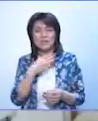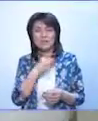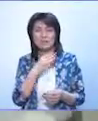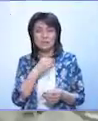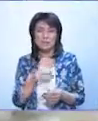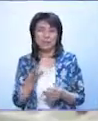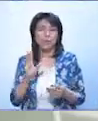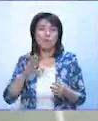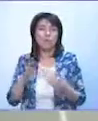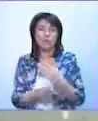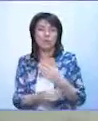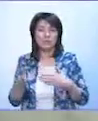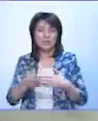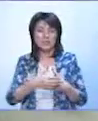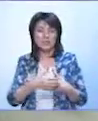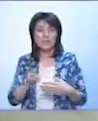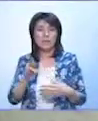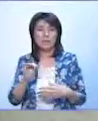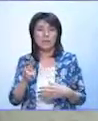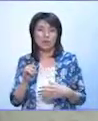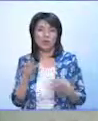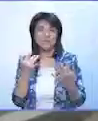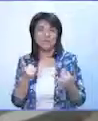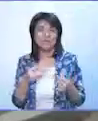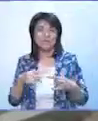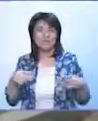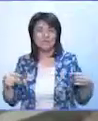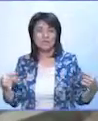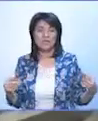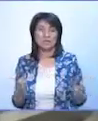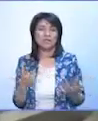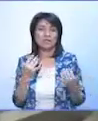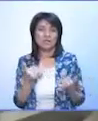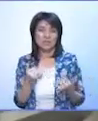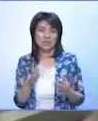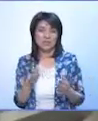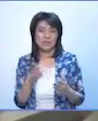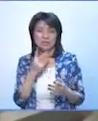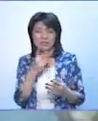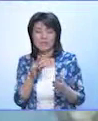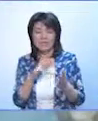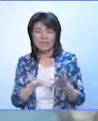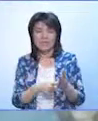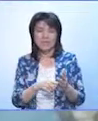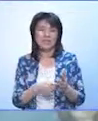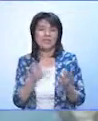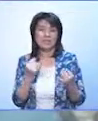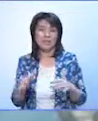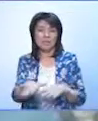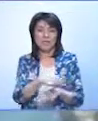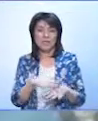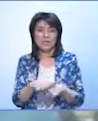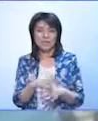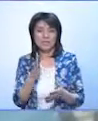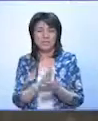закрытия полигона весь мощный технический потенциал и развитая инфраструктура ориентирована исключительно на мирные цели. На базе испытательной площадки создан